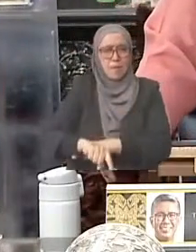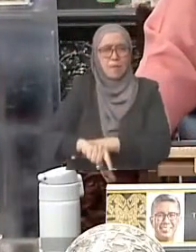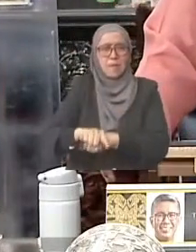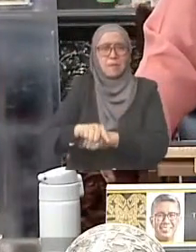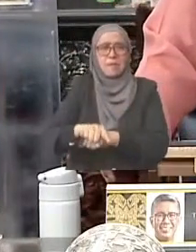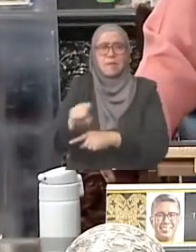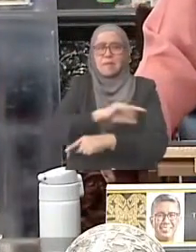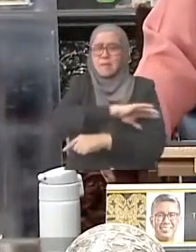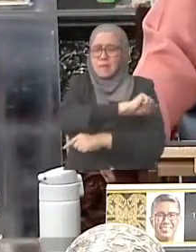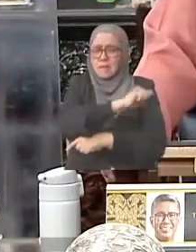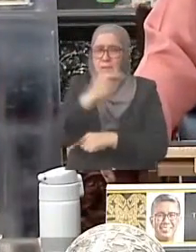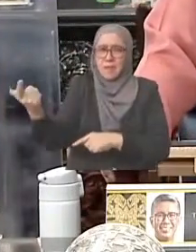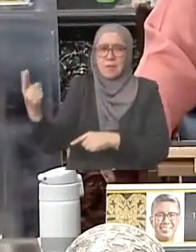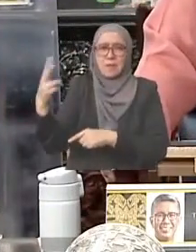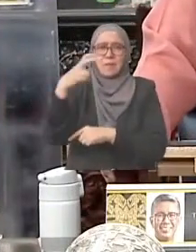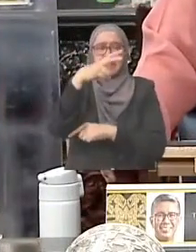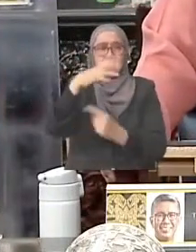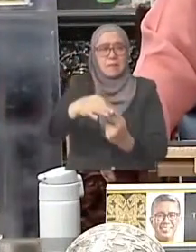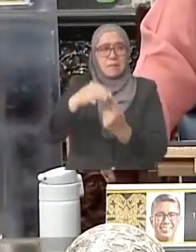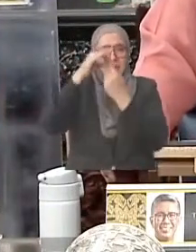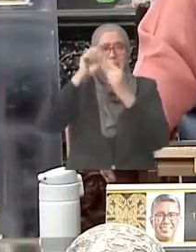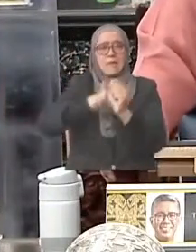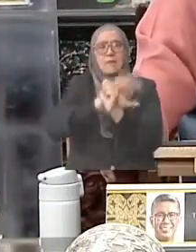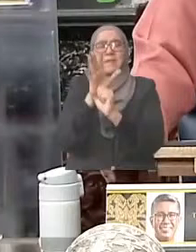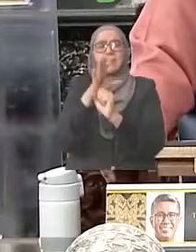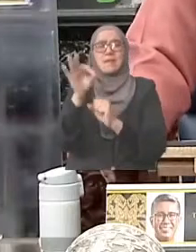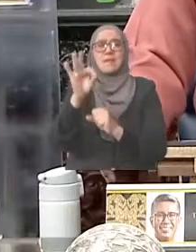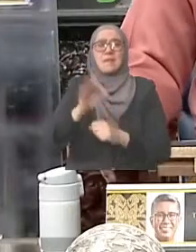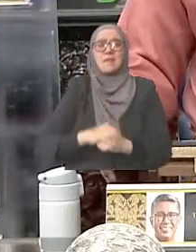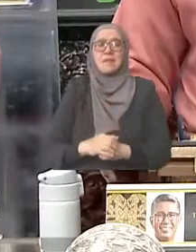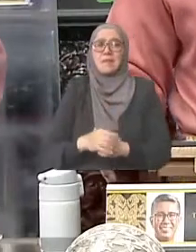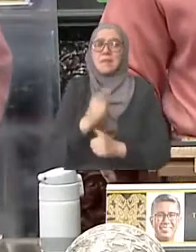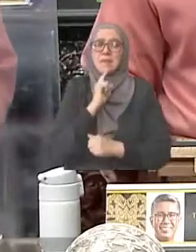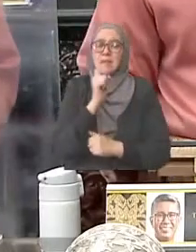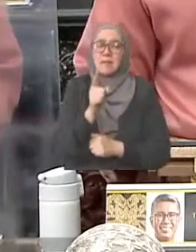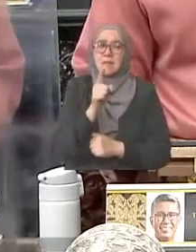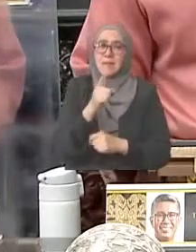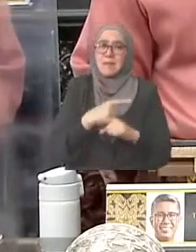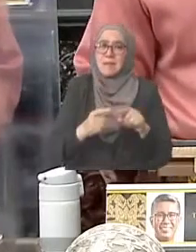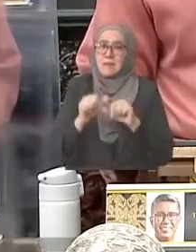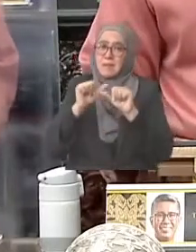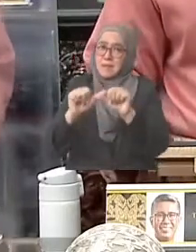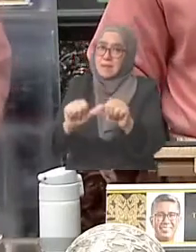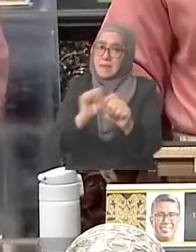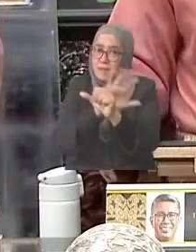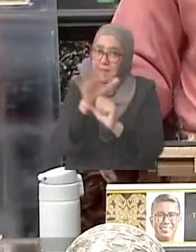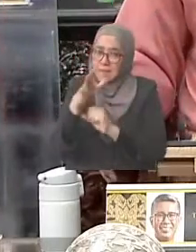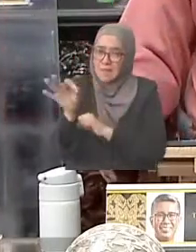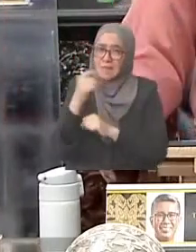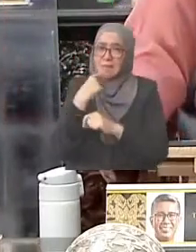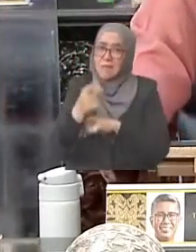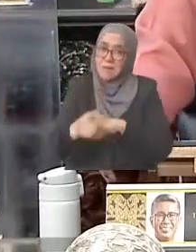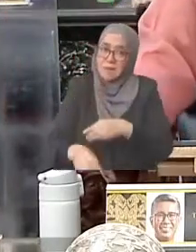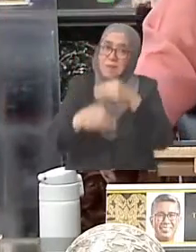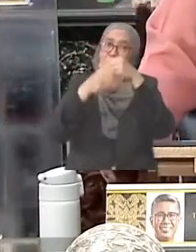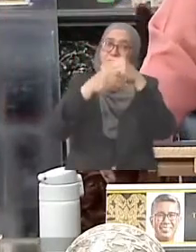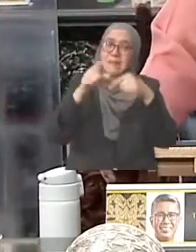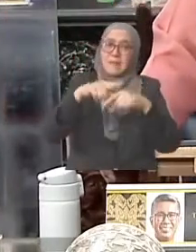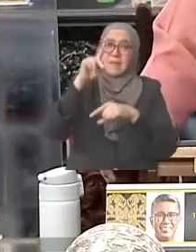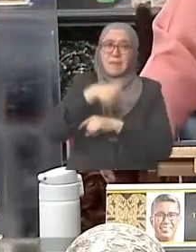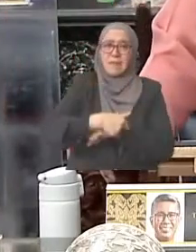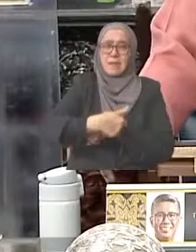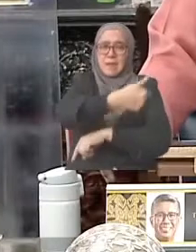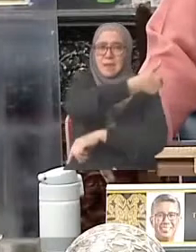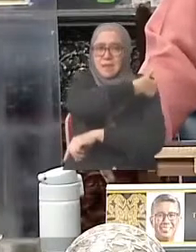kobis 16 kebangsaan akan terus diperkosa bagi membekalkan dus ketiga Sebagai vetsin penggalak kepada semua orang